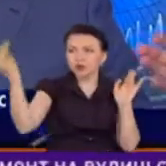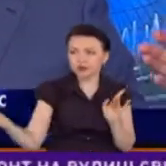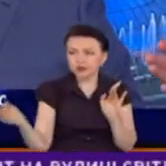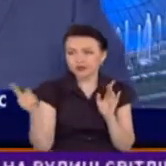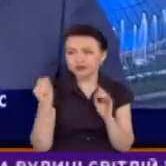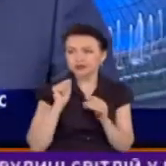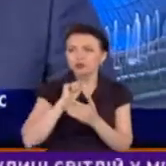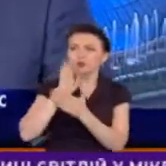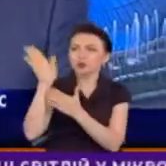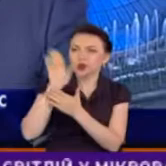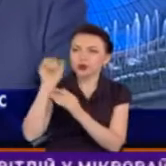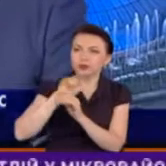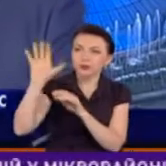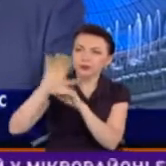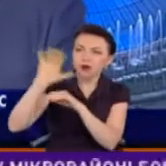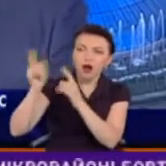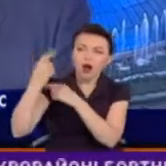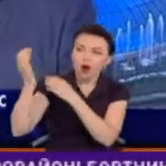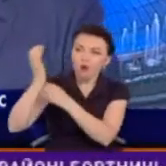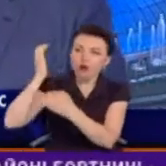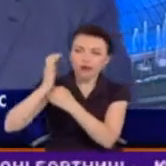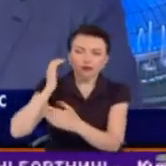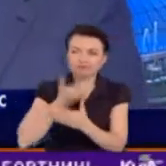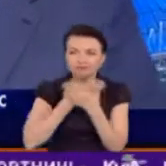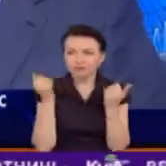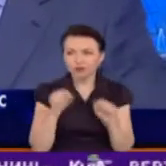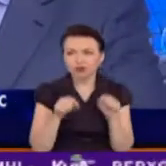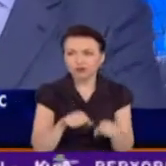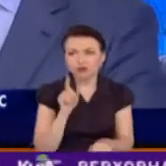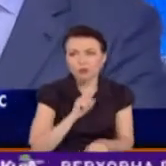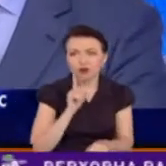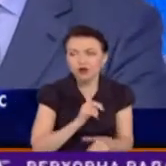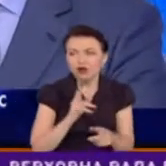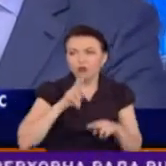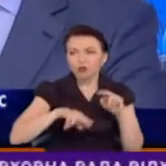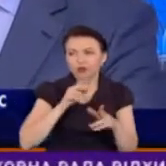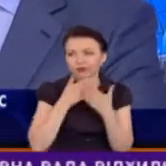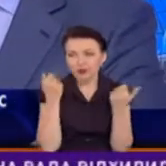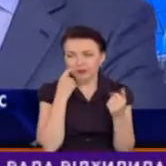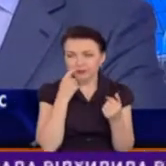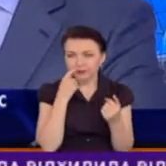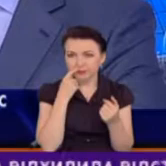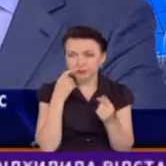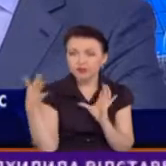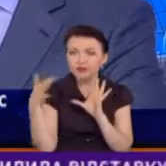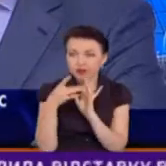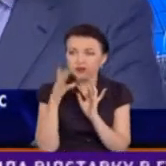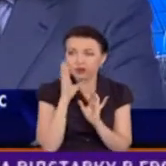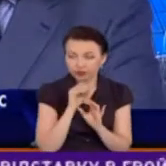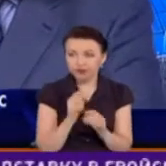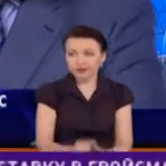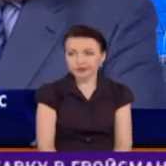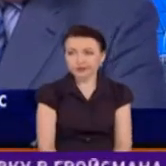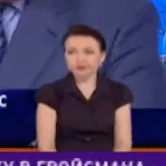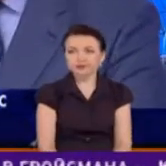поки не можна. Але немає зворотньої можливості. Це можливо зробити, але це не зроблено. З цього починати